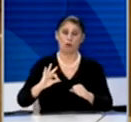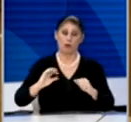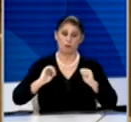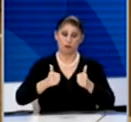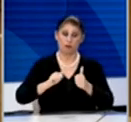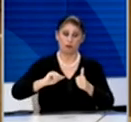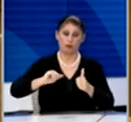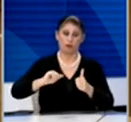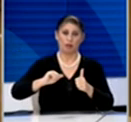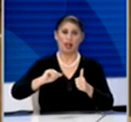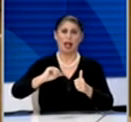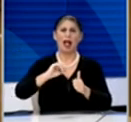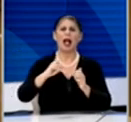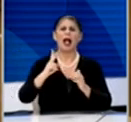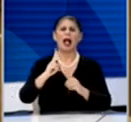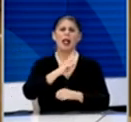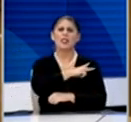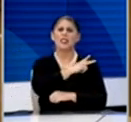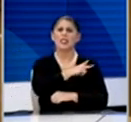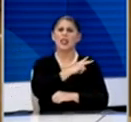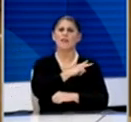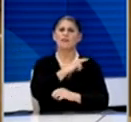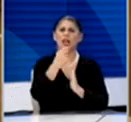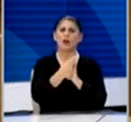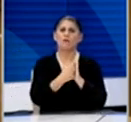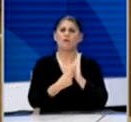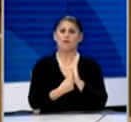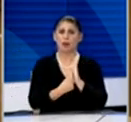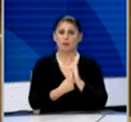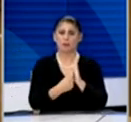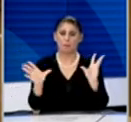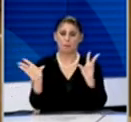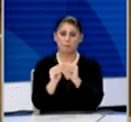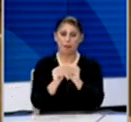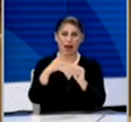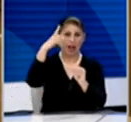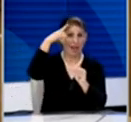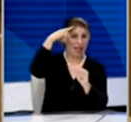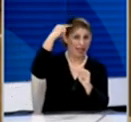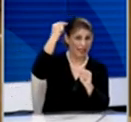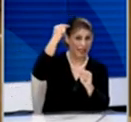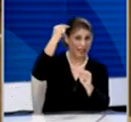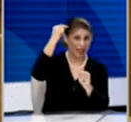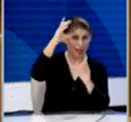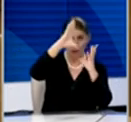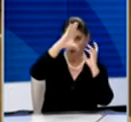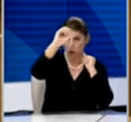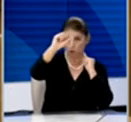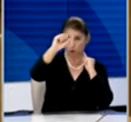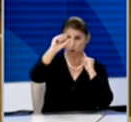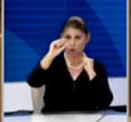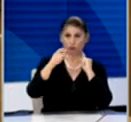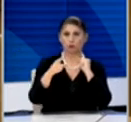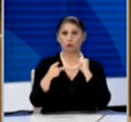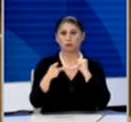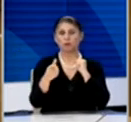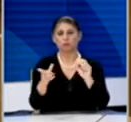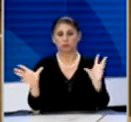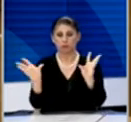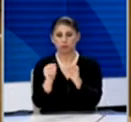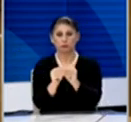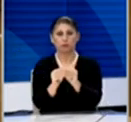δευτεροβάθμιας εκπαίδευσης στον εβρο να συμπτύξει τα λύκεια του νομού άρα